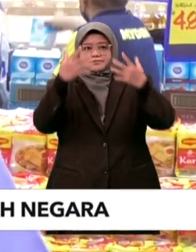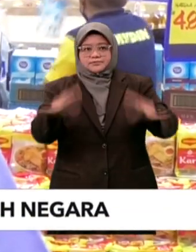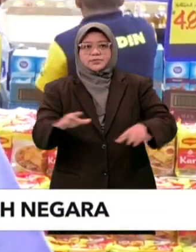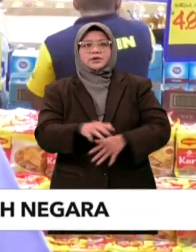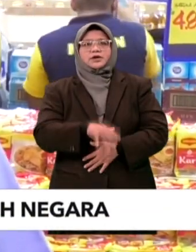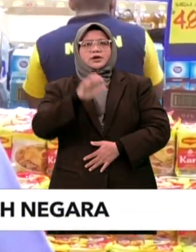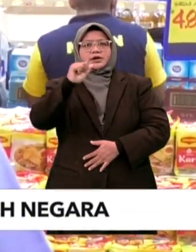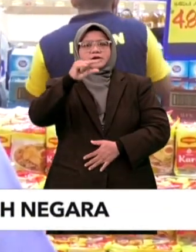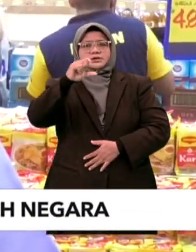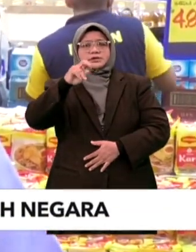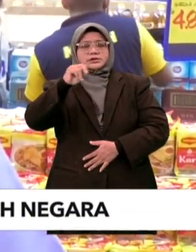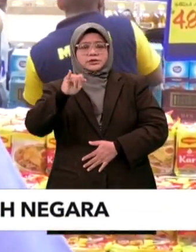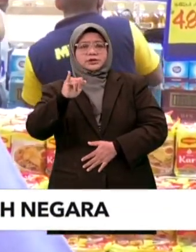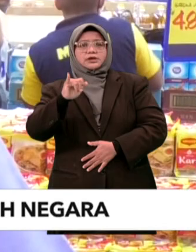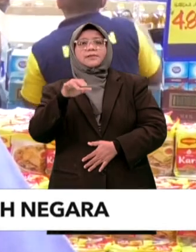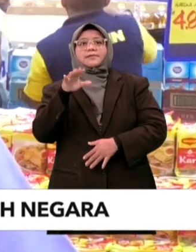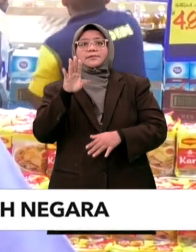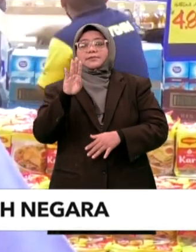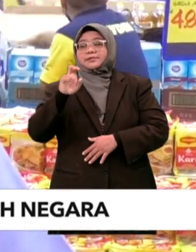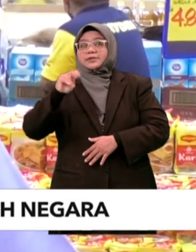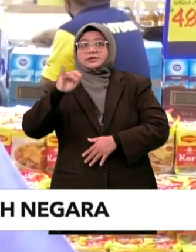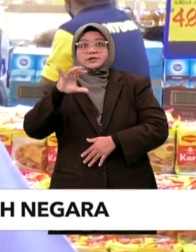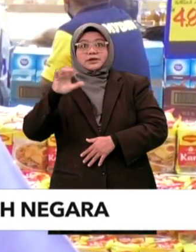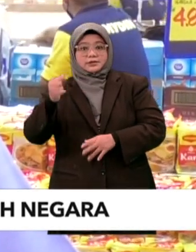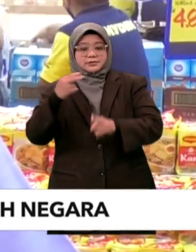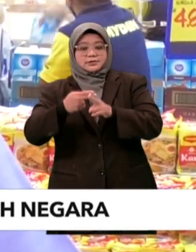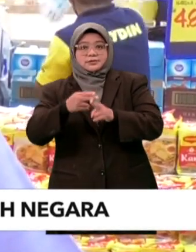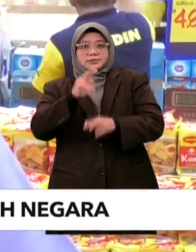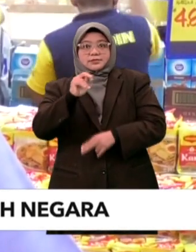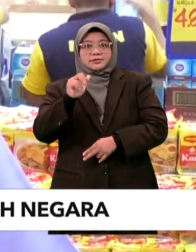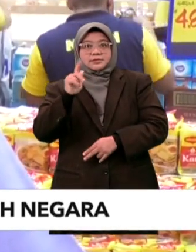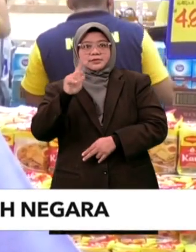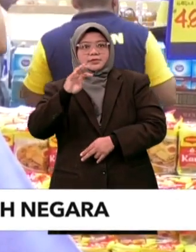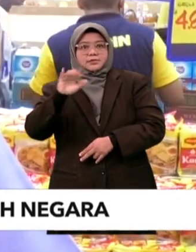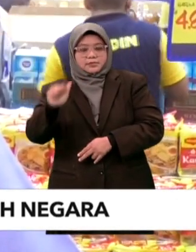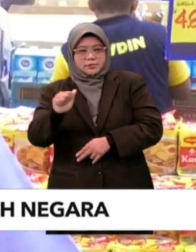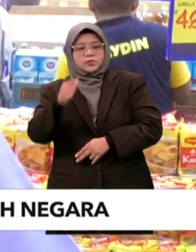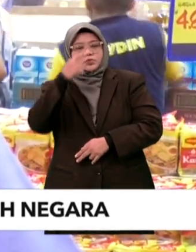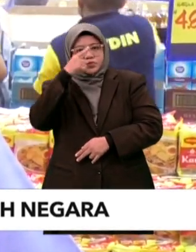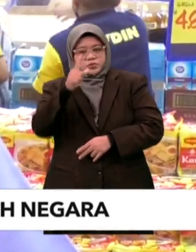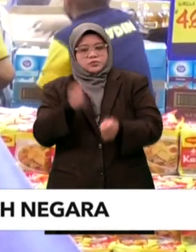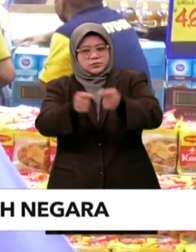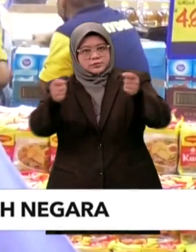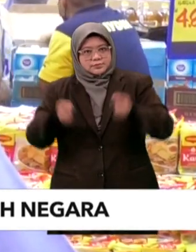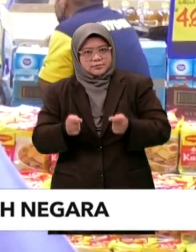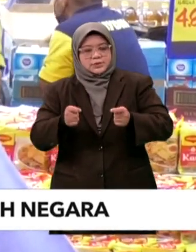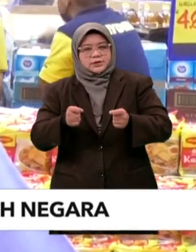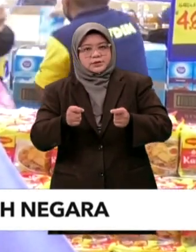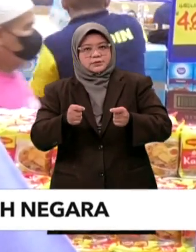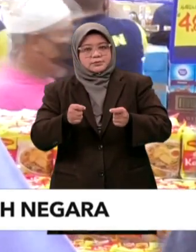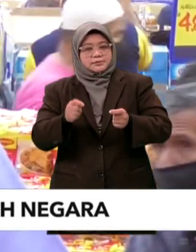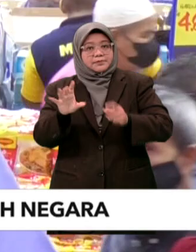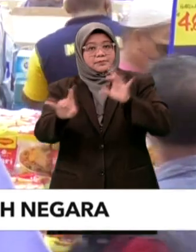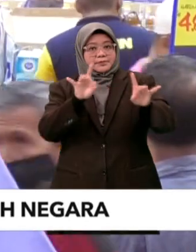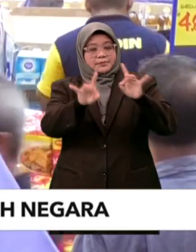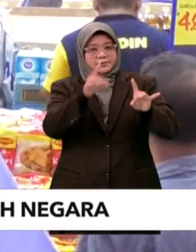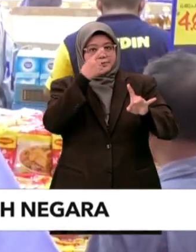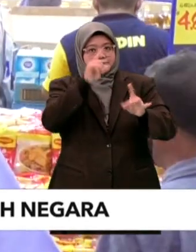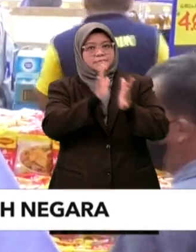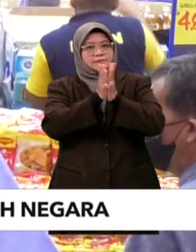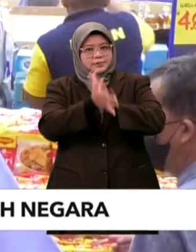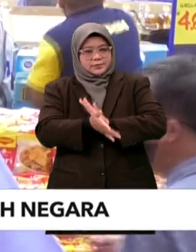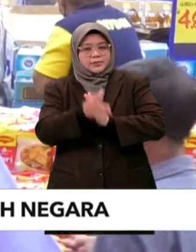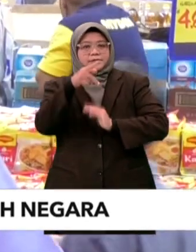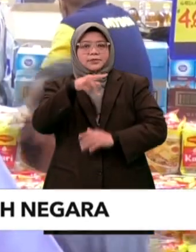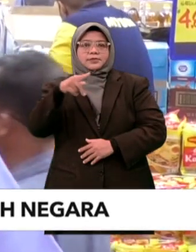agensi-gency bencana terutamanya menggesekkan tempat-tempat yang sepatutnya dijadikan